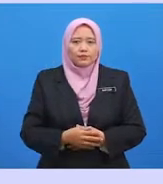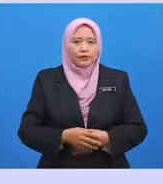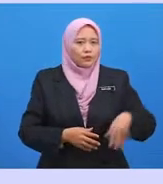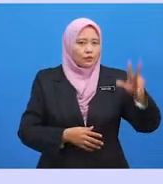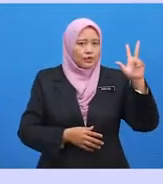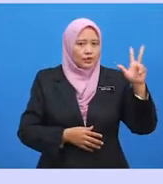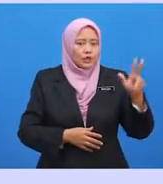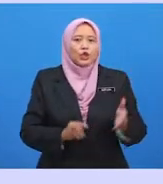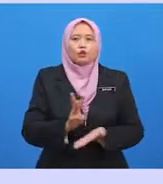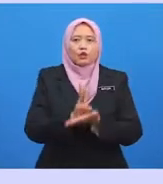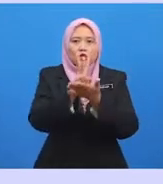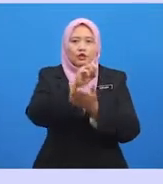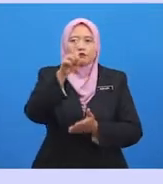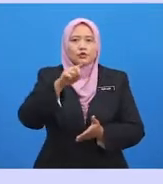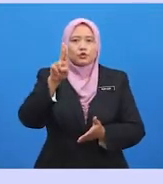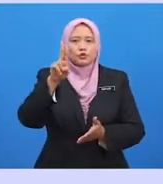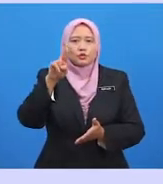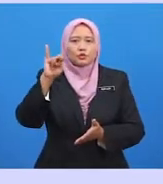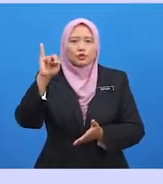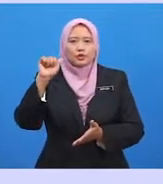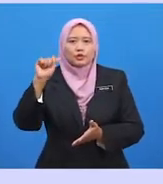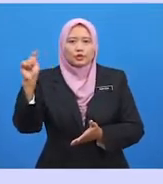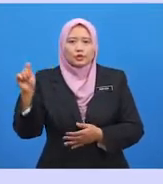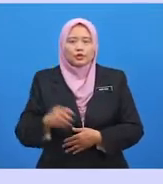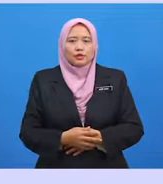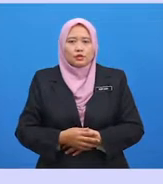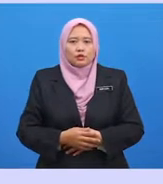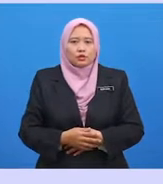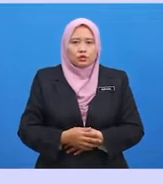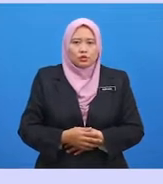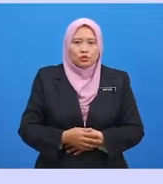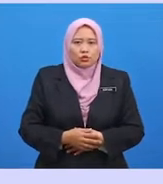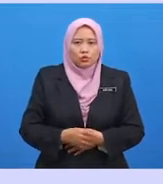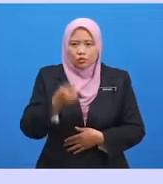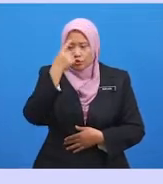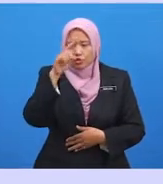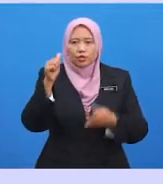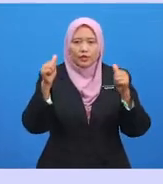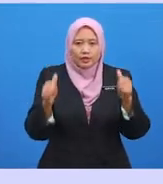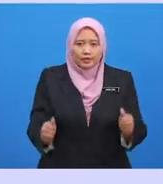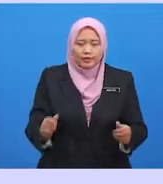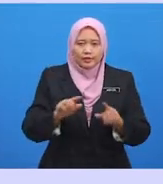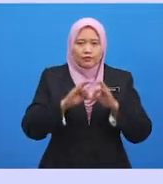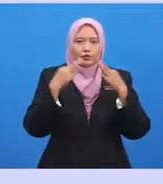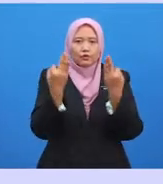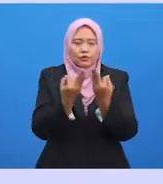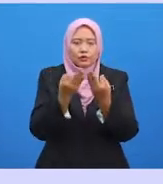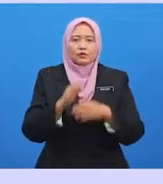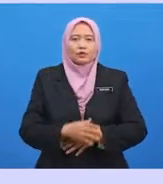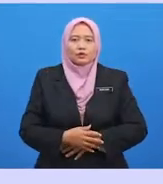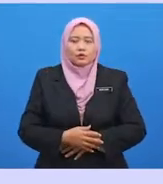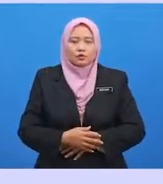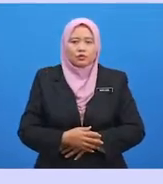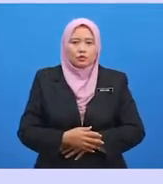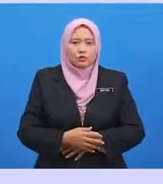tertentu sahaja contohnya wakaf sebuah rumah untuk kegunaan ahli keluarga Haji